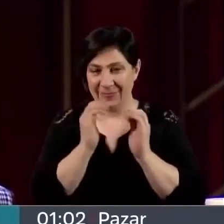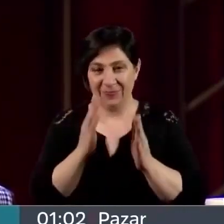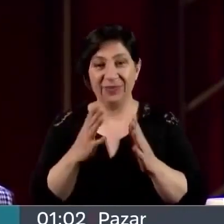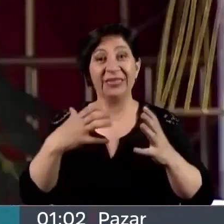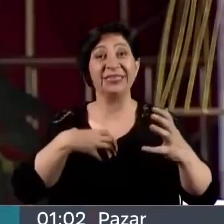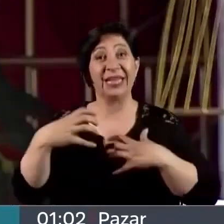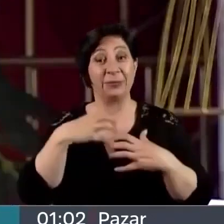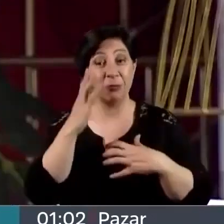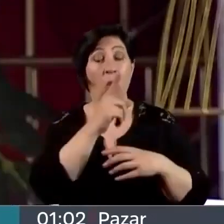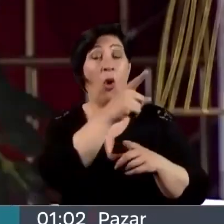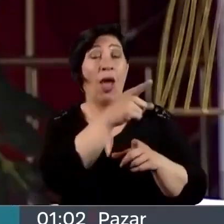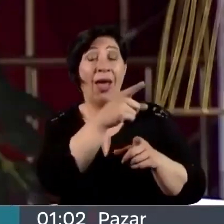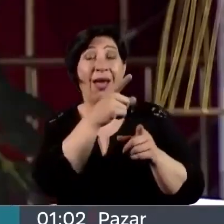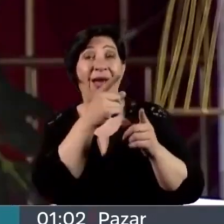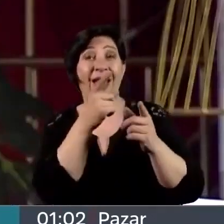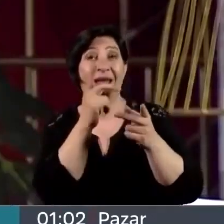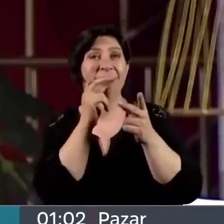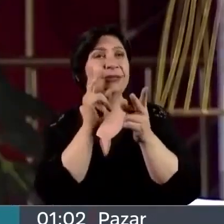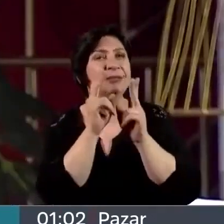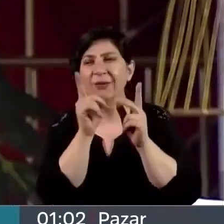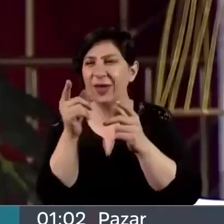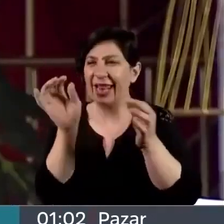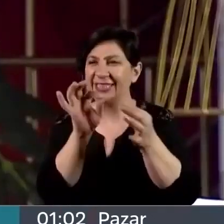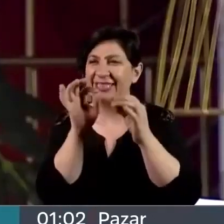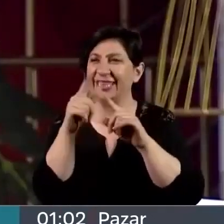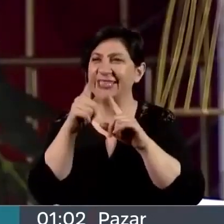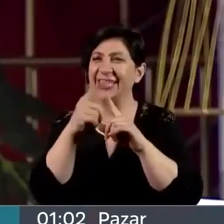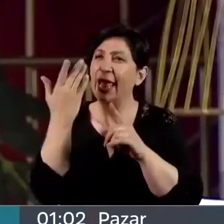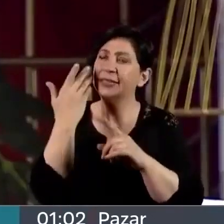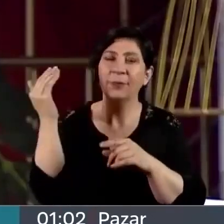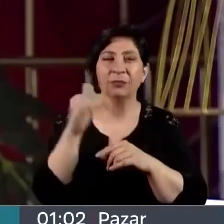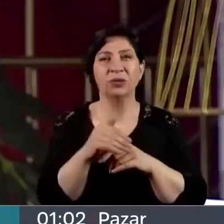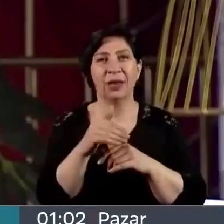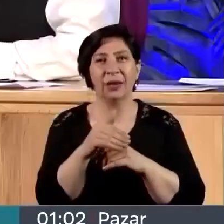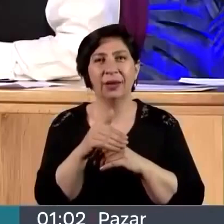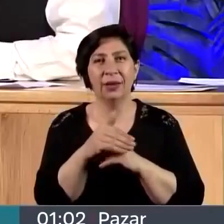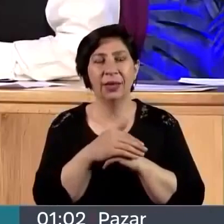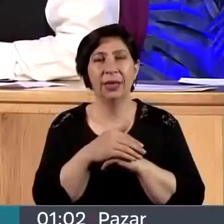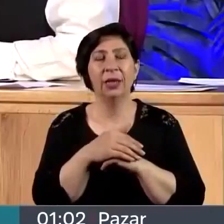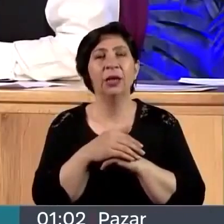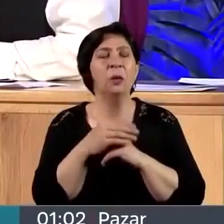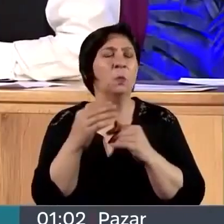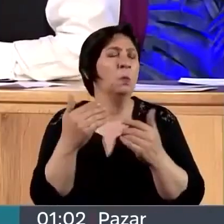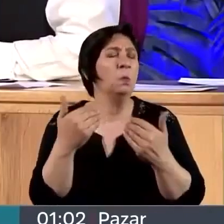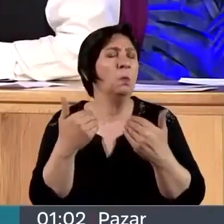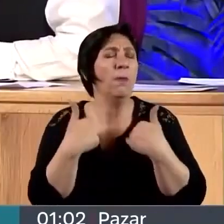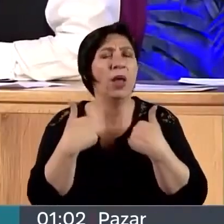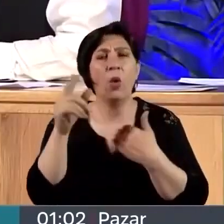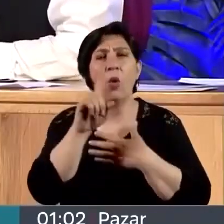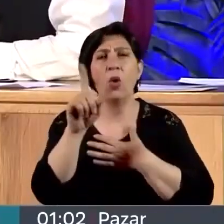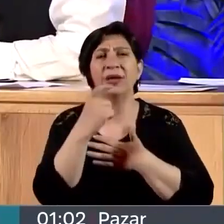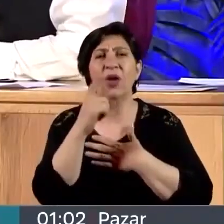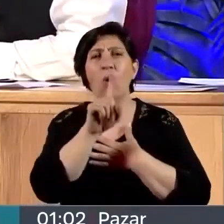stand-up'a gittim. Oraya da 150 kişi gelmiş. İlişki testi izleyip gelmişler, stand-up'a Güzel, gelmişler. güzel. Bunlar kıymetli şeyler. Bir şeyler oluyor hayatımda ama ben 10